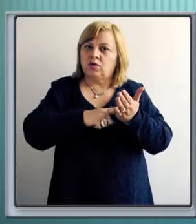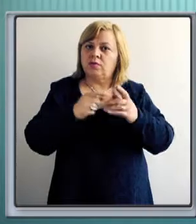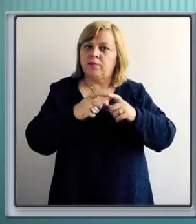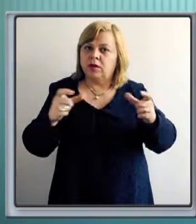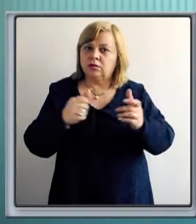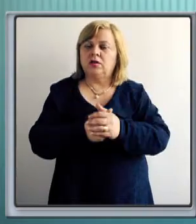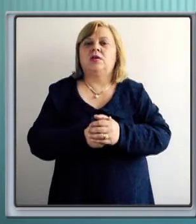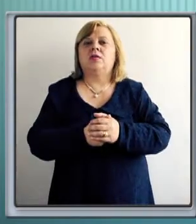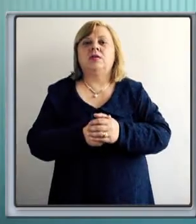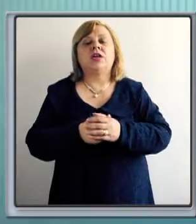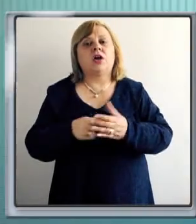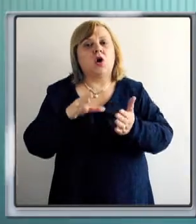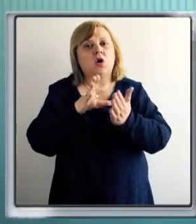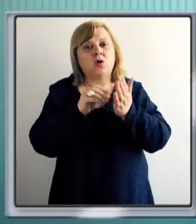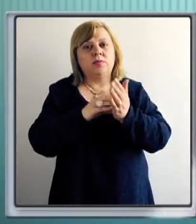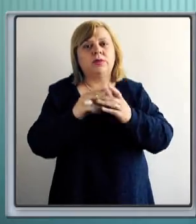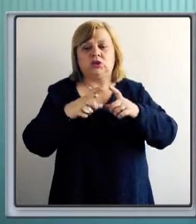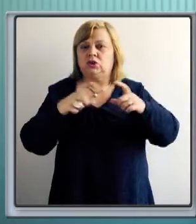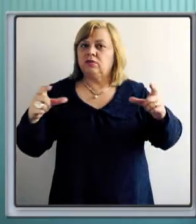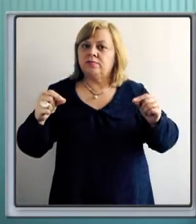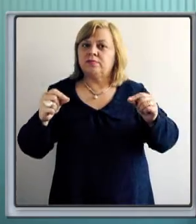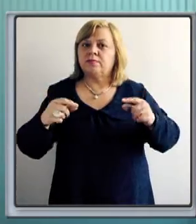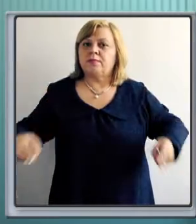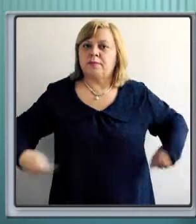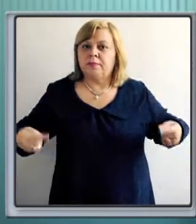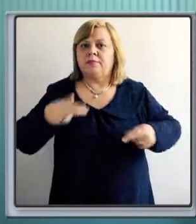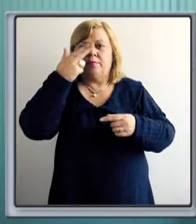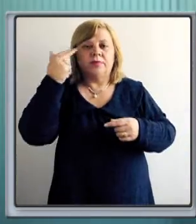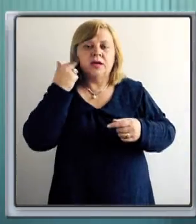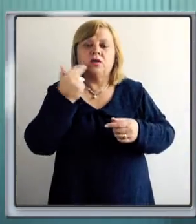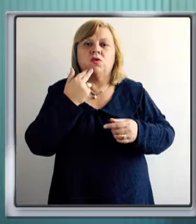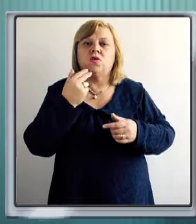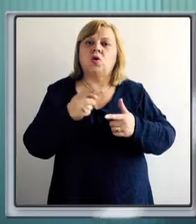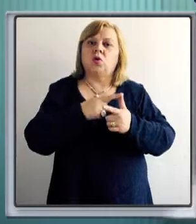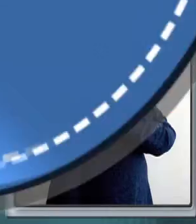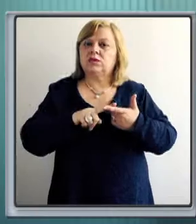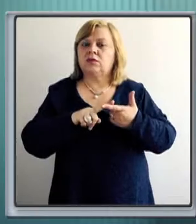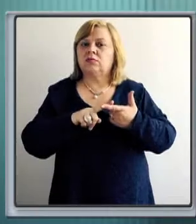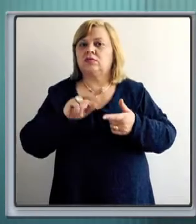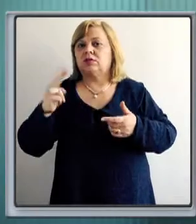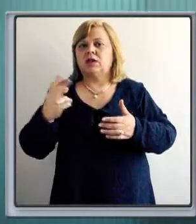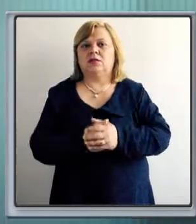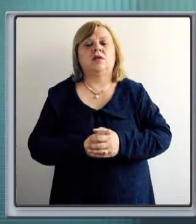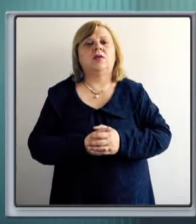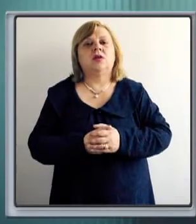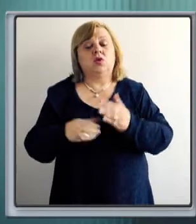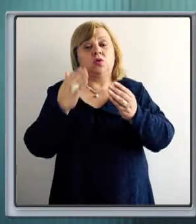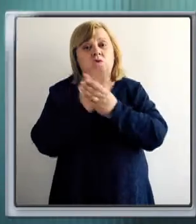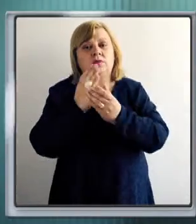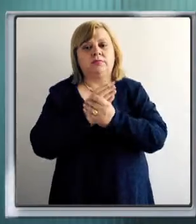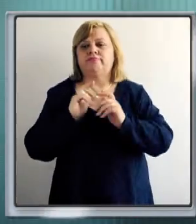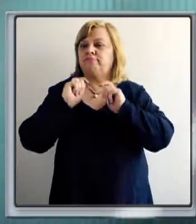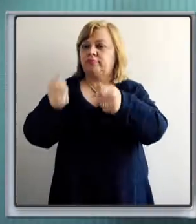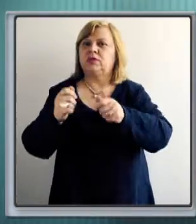malapete pašaren je kopija e sastipeska certifikatako vaj sasljaneski diagnoza. Акала документија, малапете дена